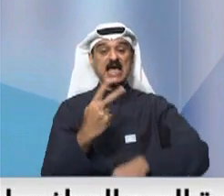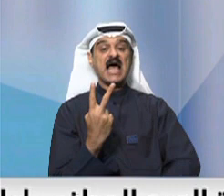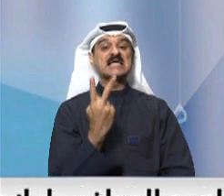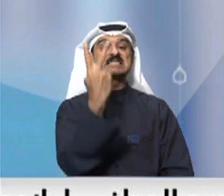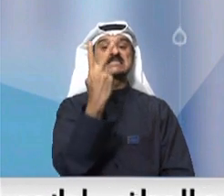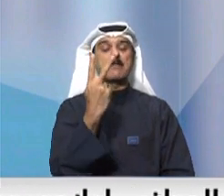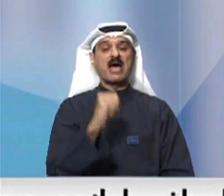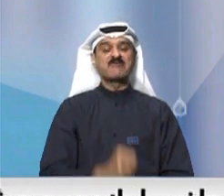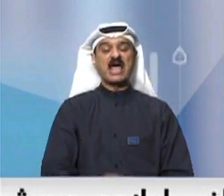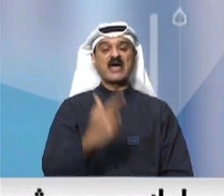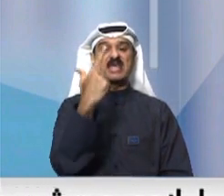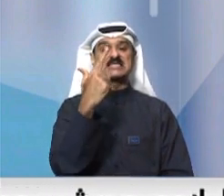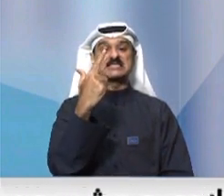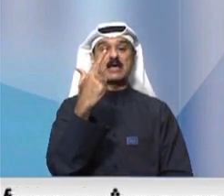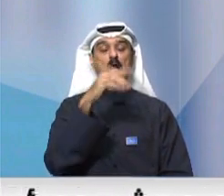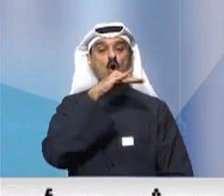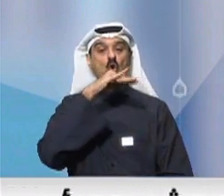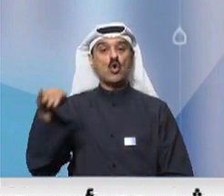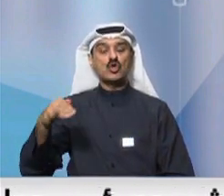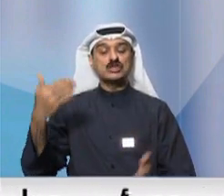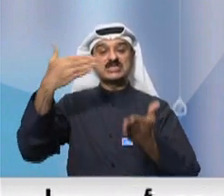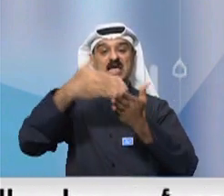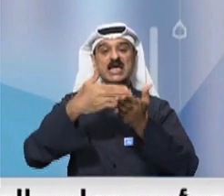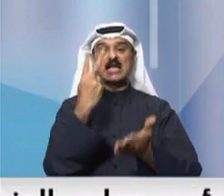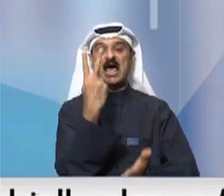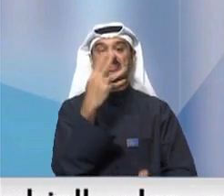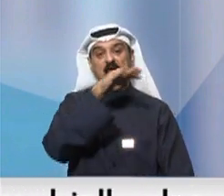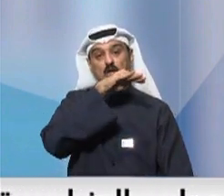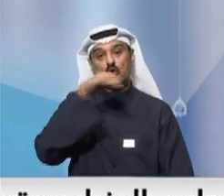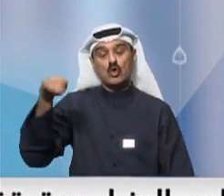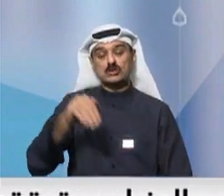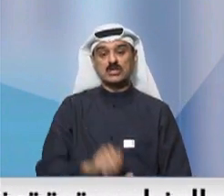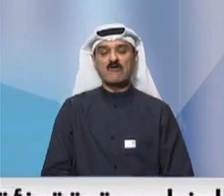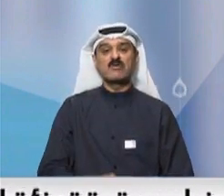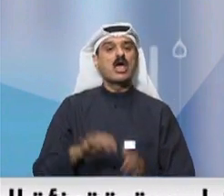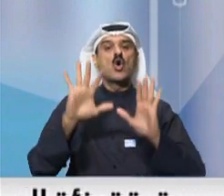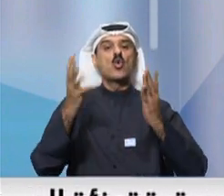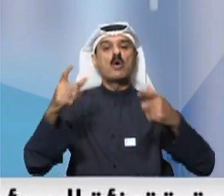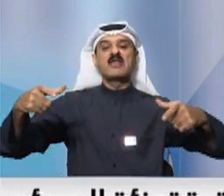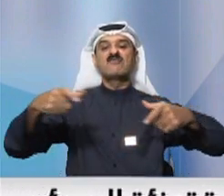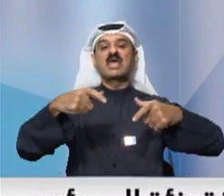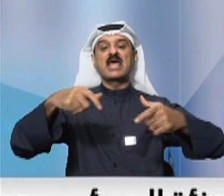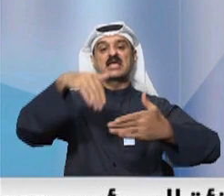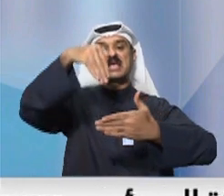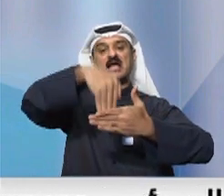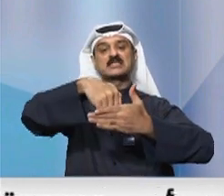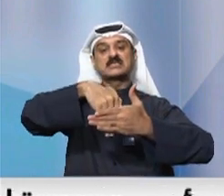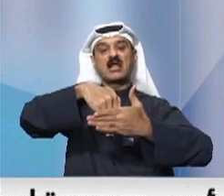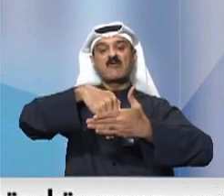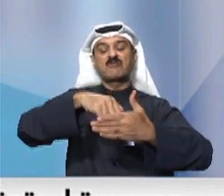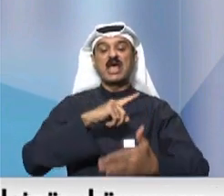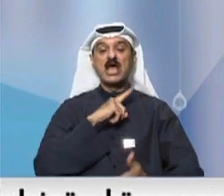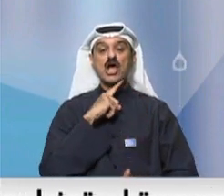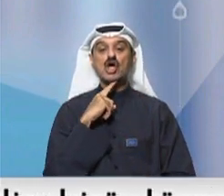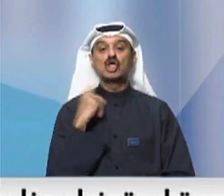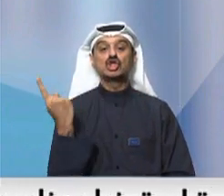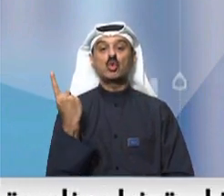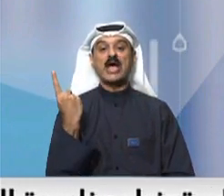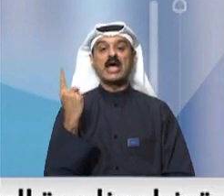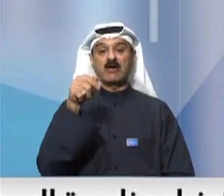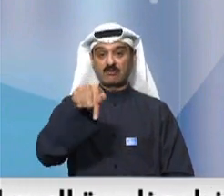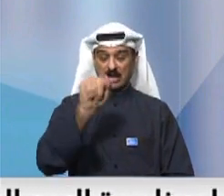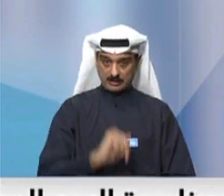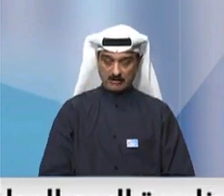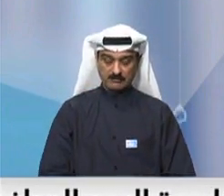وحتى الثانيه والنصف ظهرا بمقر اداره شؤون الانتخابات بالشويخ السكنيه قطعه رقم اثنين